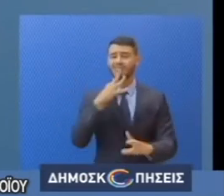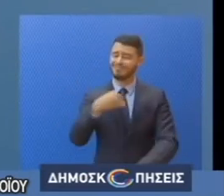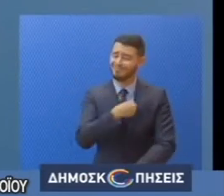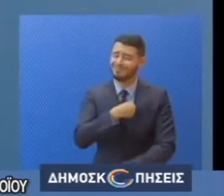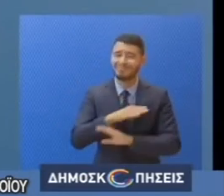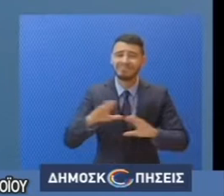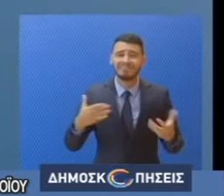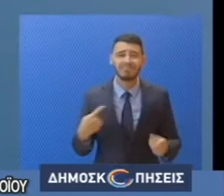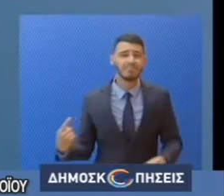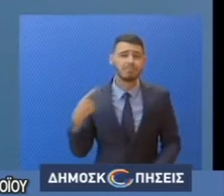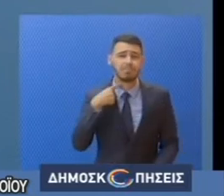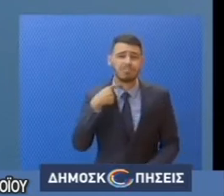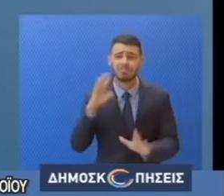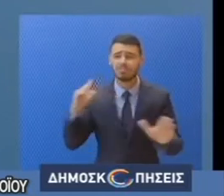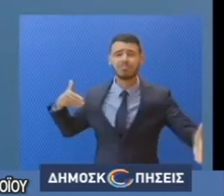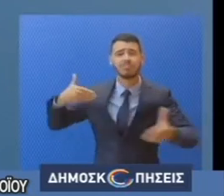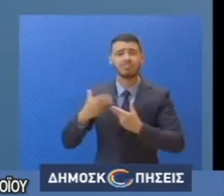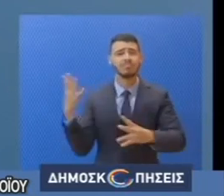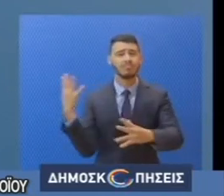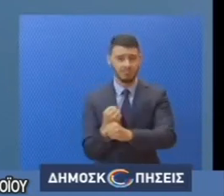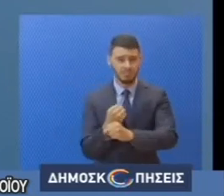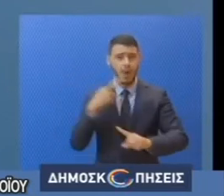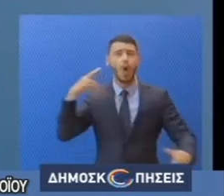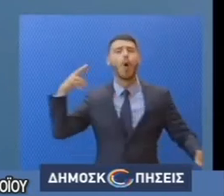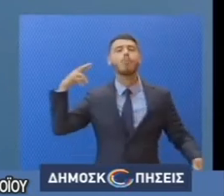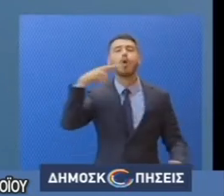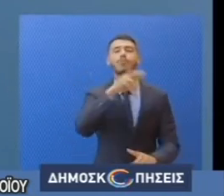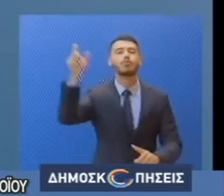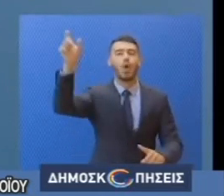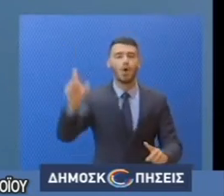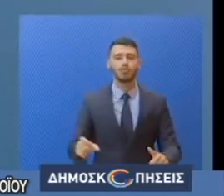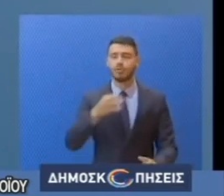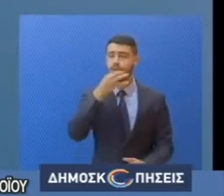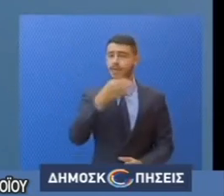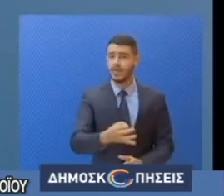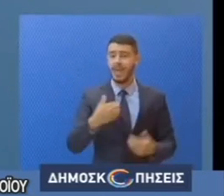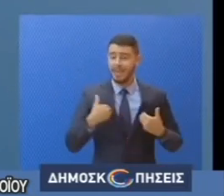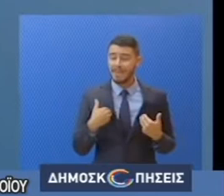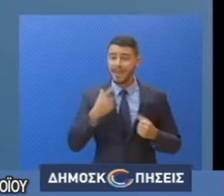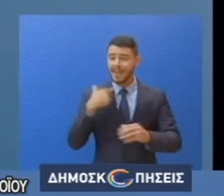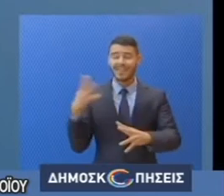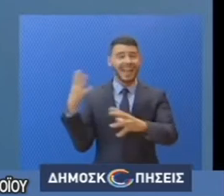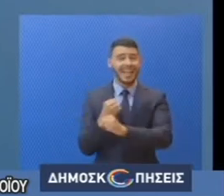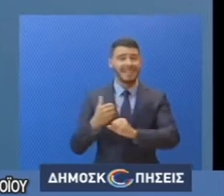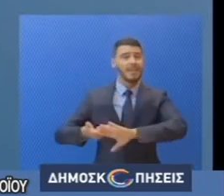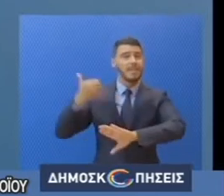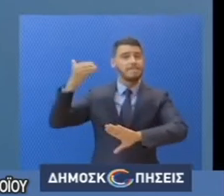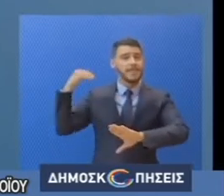αποκτήσαμε. Αντιθέτως, οφείλουμε, όπως τόνισε ο Πρωθυπουργός, να διαφυλάξουμε το κεκτημένο αυτό ως κόρνο